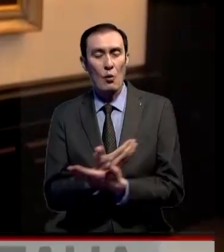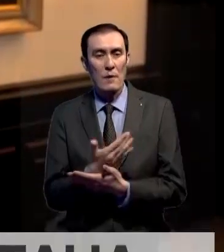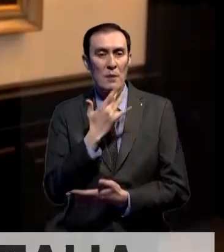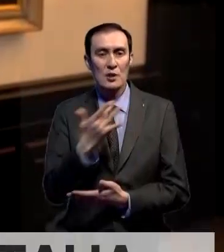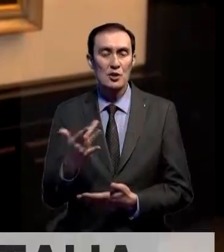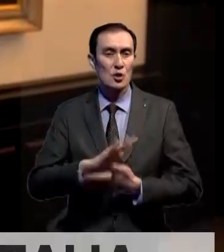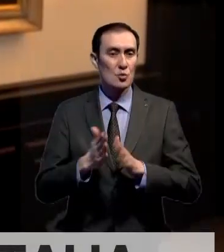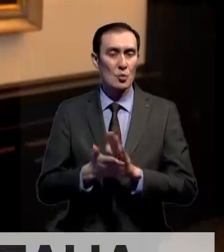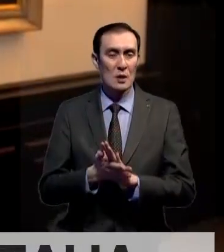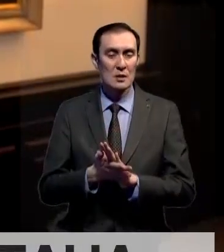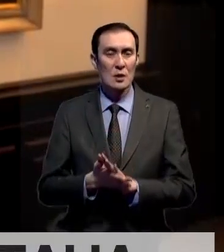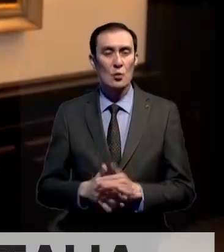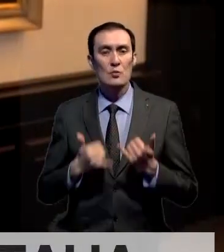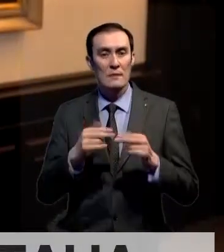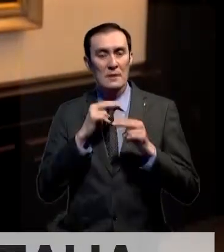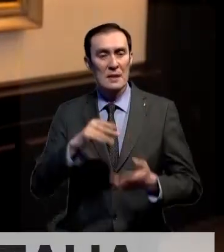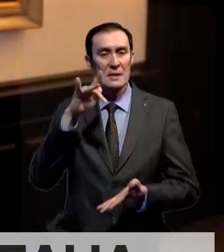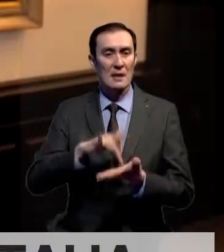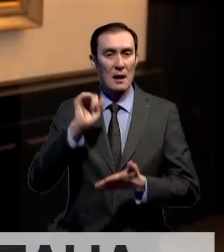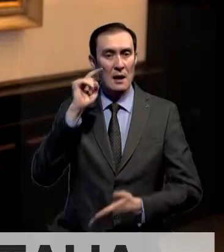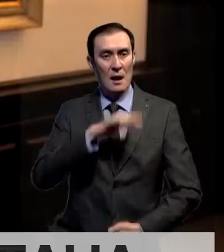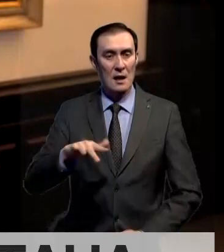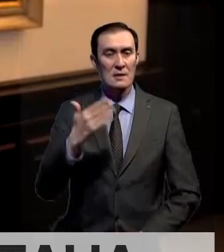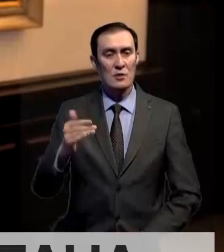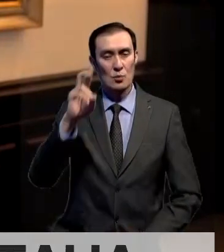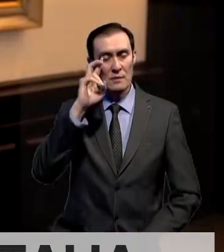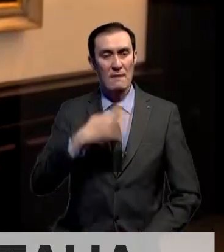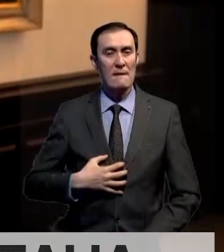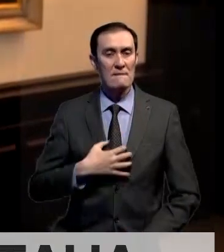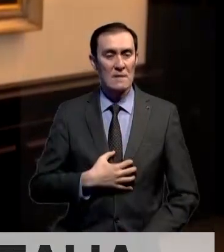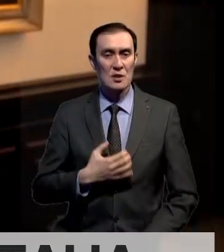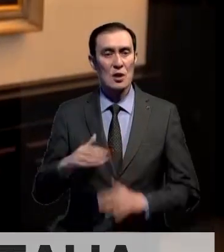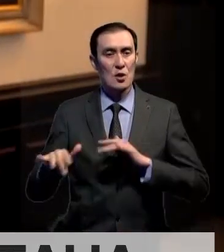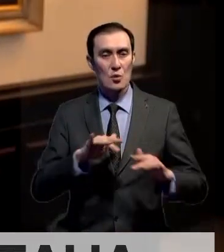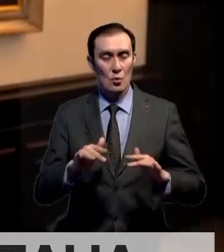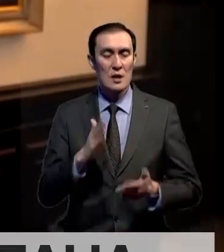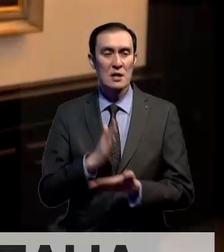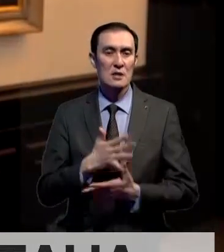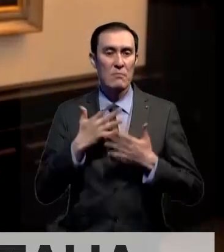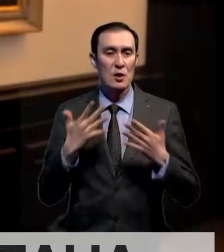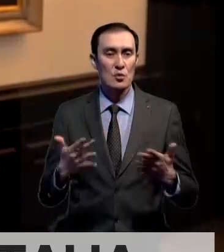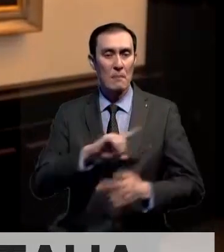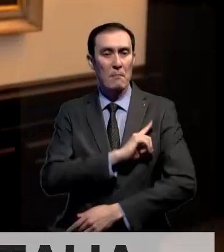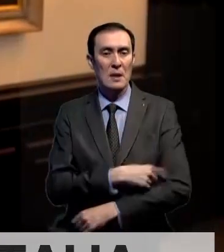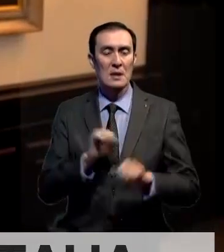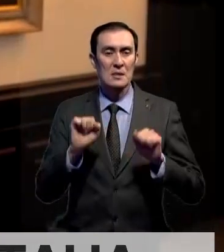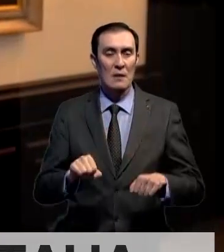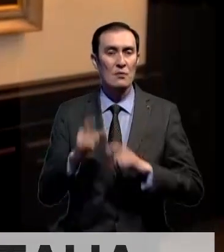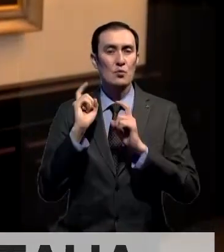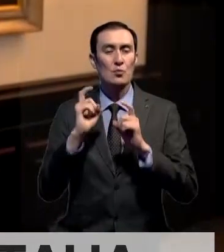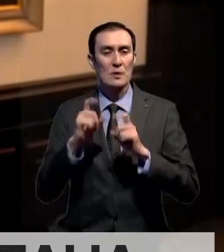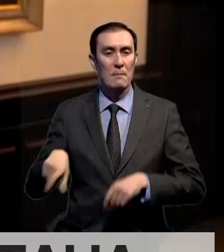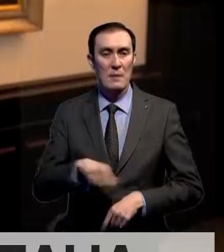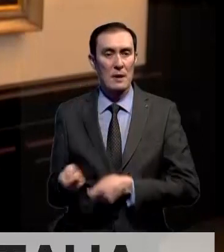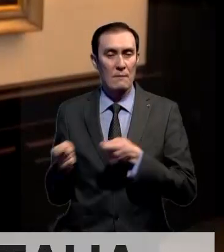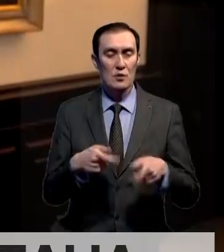геополитической реальности сфокусировались на Центральной Азии. Ваша страна играет очень важную роль. Есть очень большой потенциал, особенно логистически.